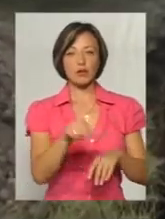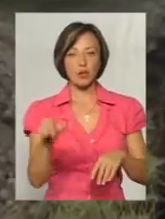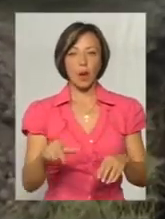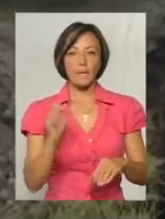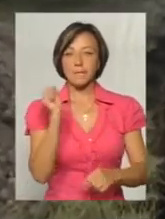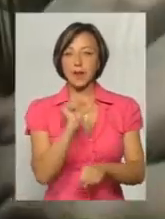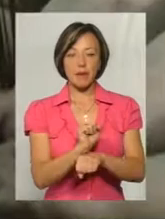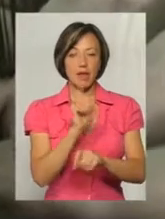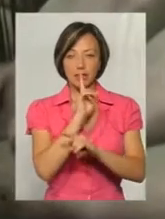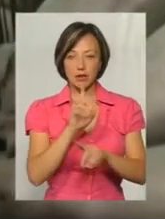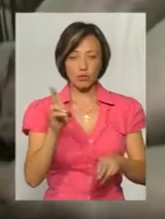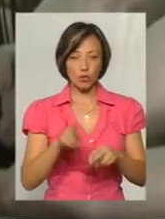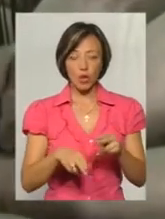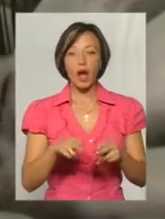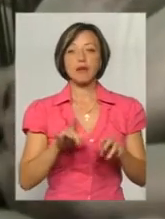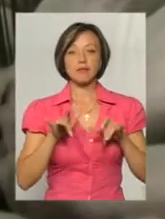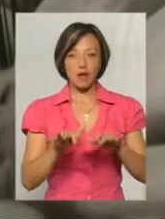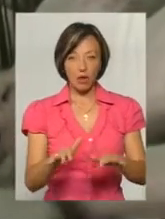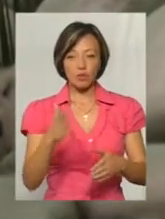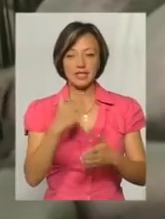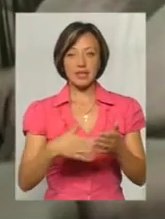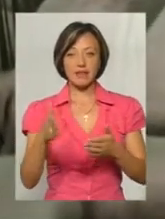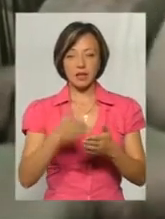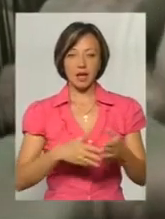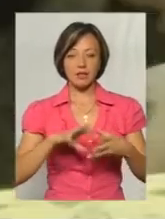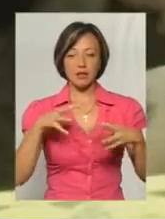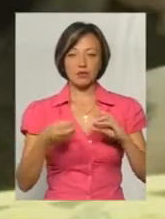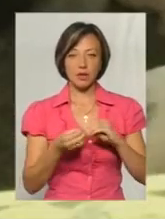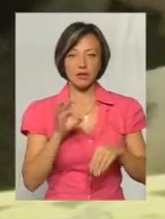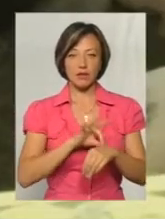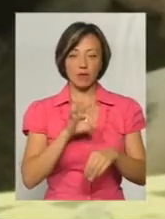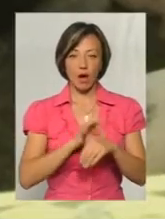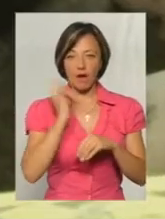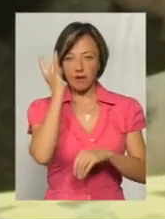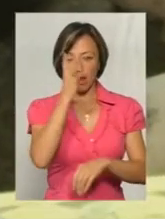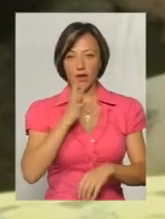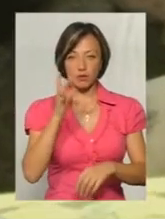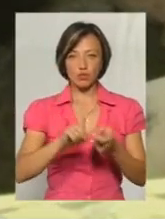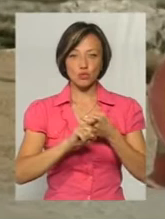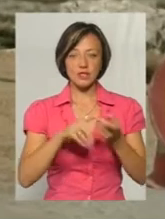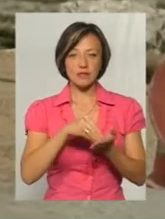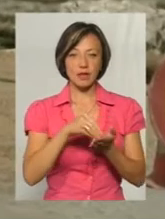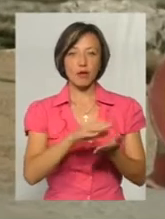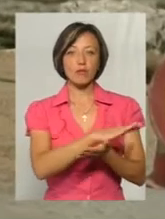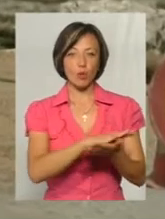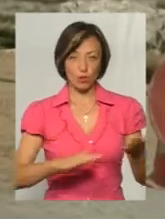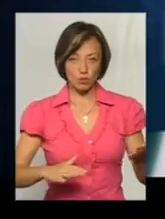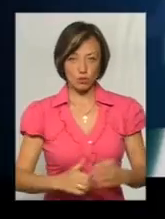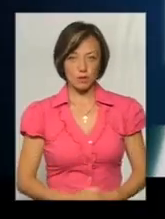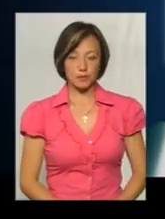ніхто припиняти не буде. Отож, заходи з ліквідації наслідків захворювання на африканську чуму свиней продовжуються.